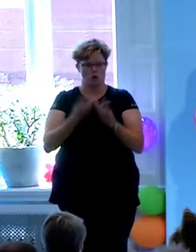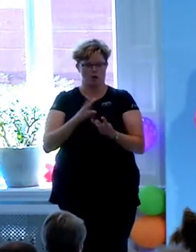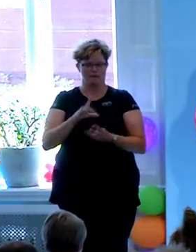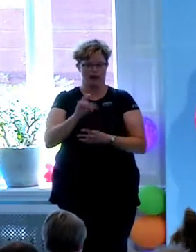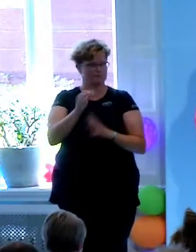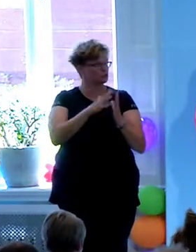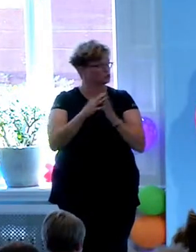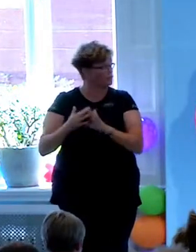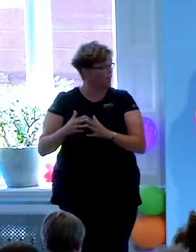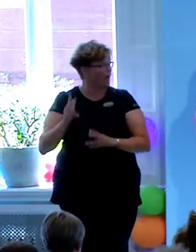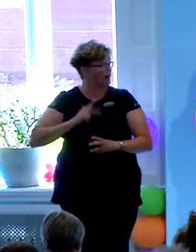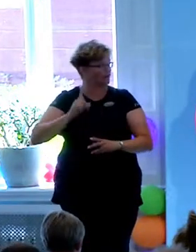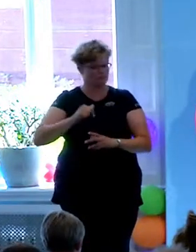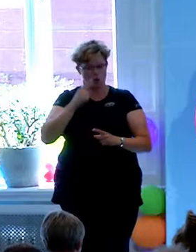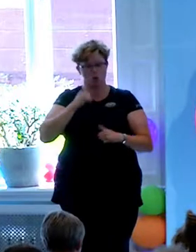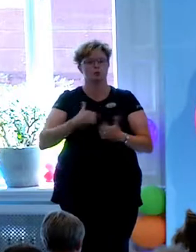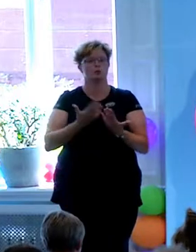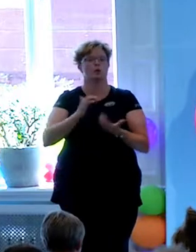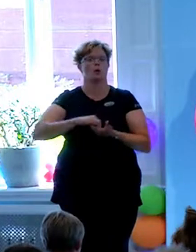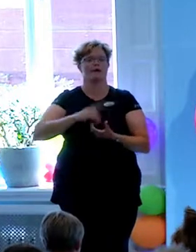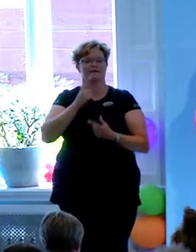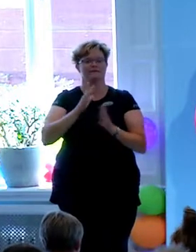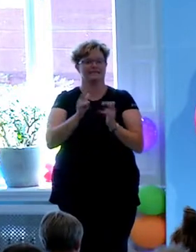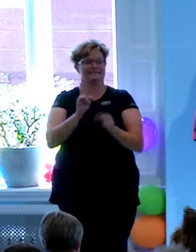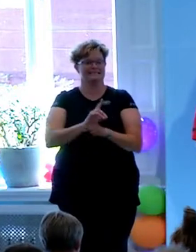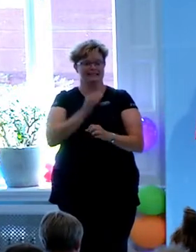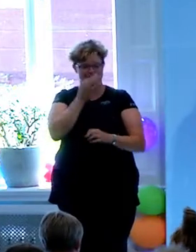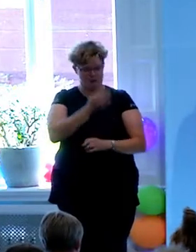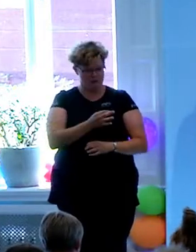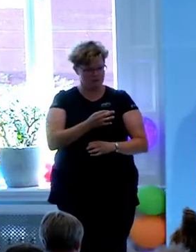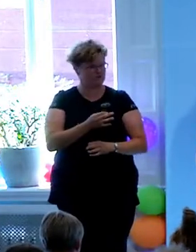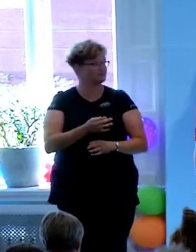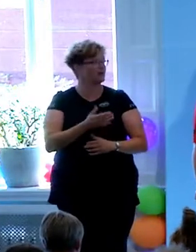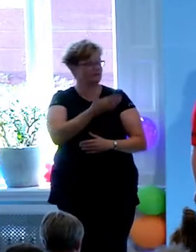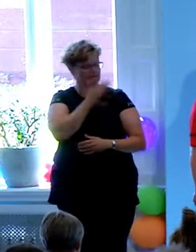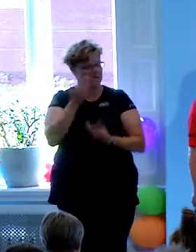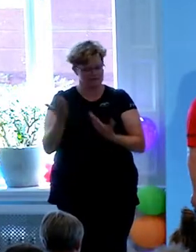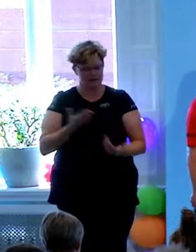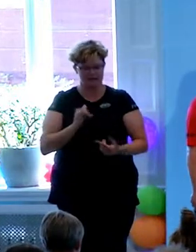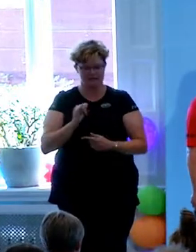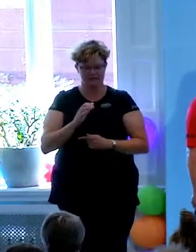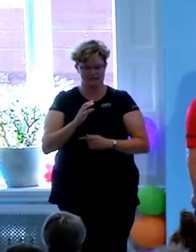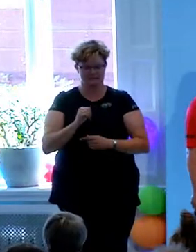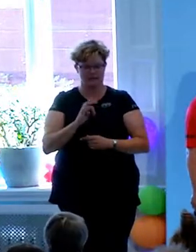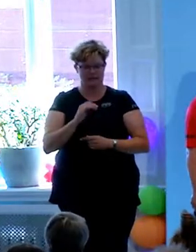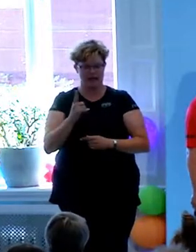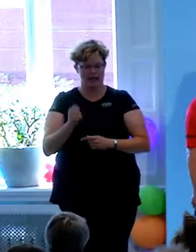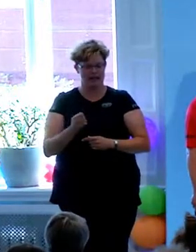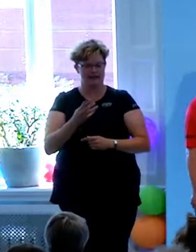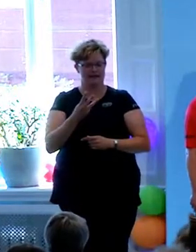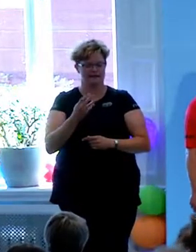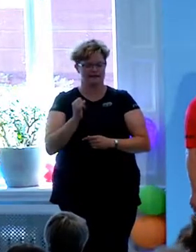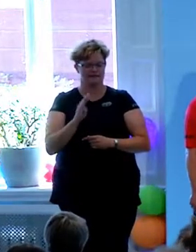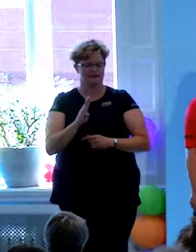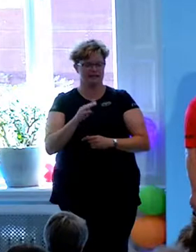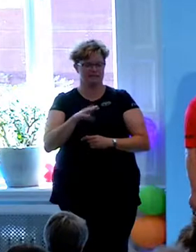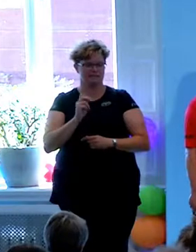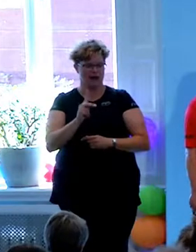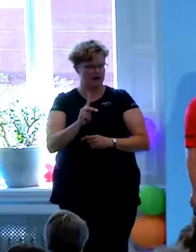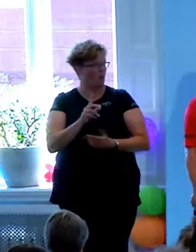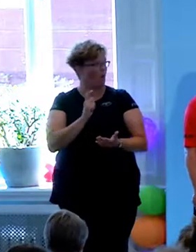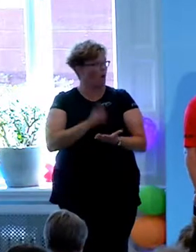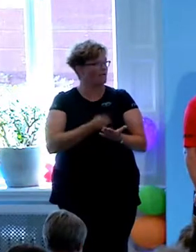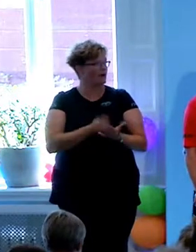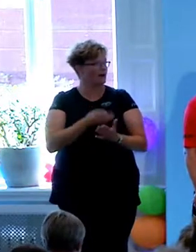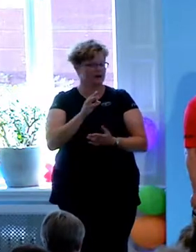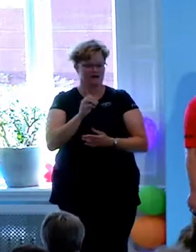Malmö stad med ansvar för kultur- och fritidsfrågor. Varmt välkommen. Tack. Vi har Isabel Widmark som är